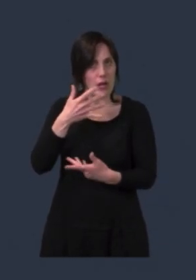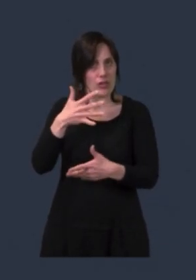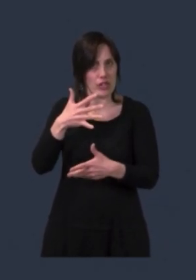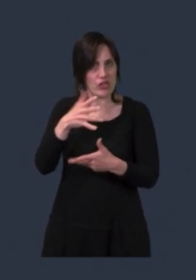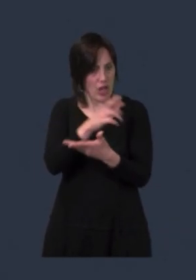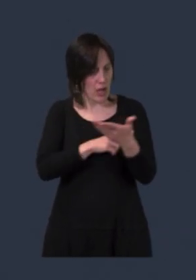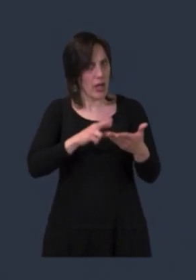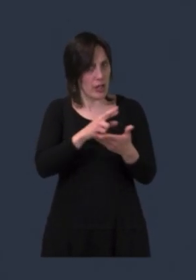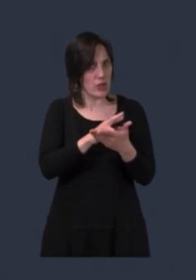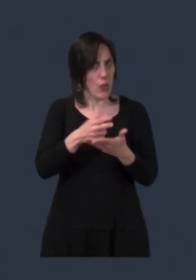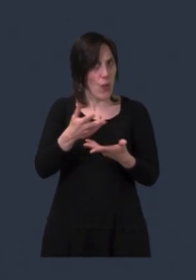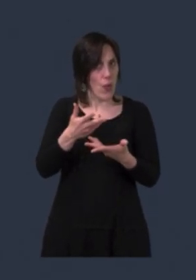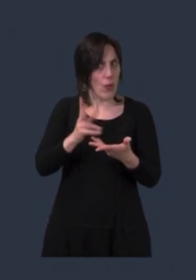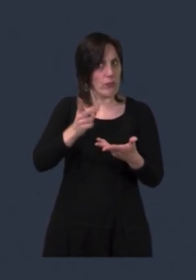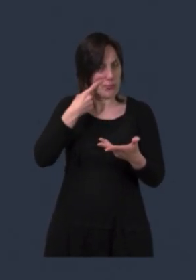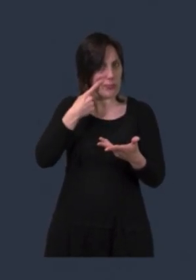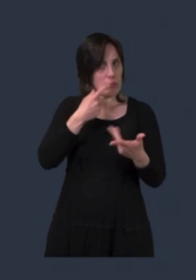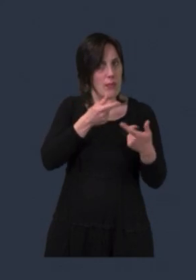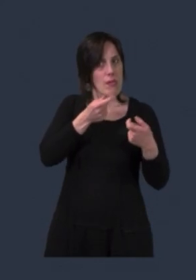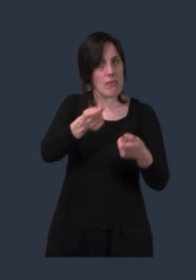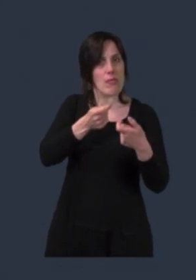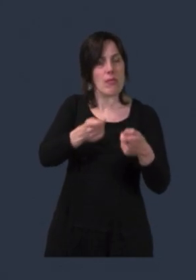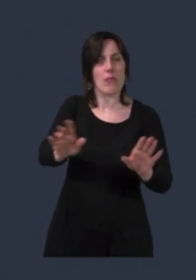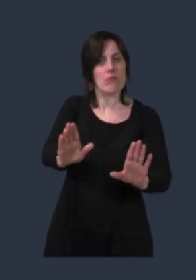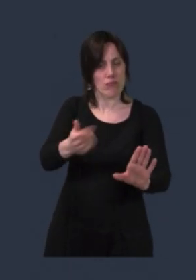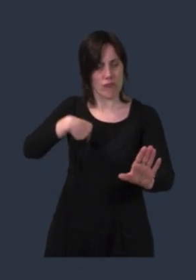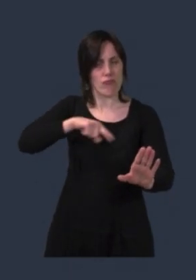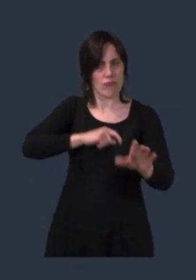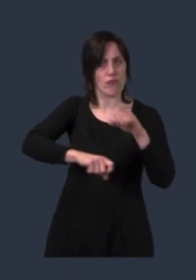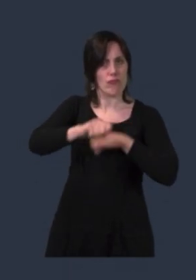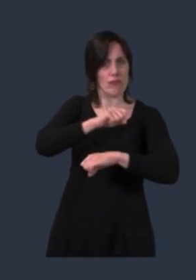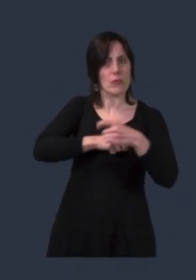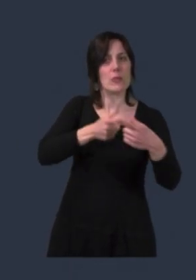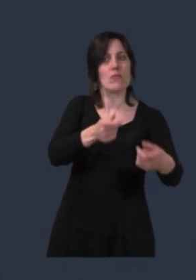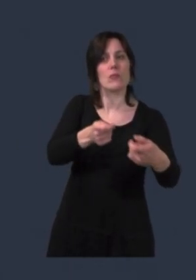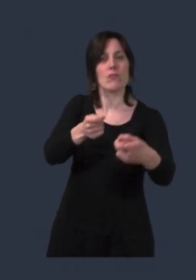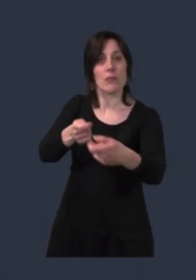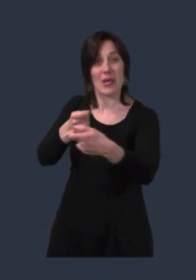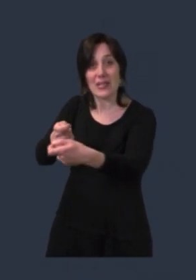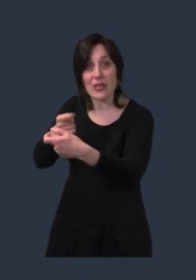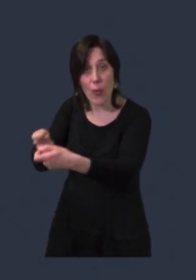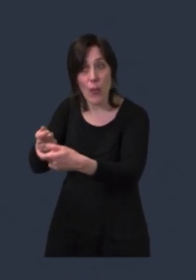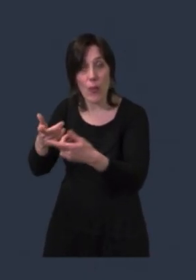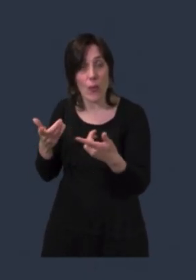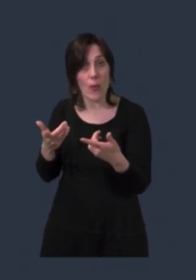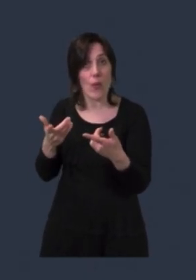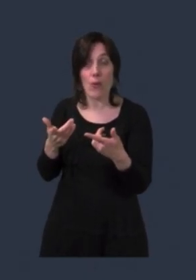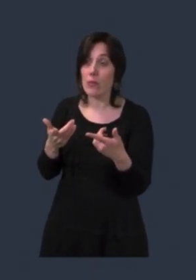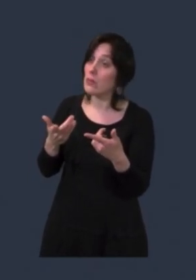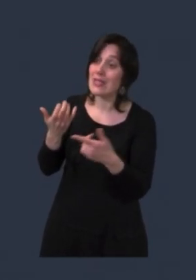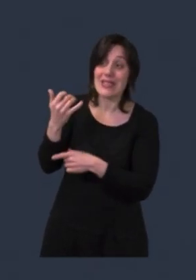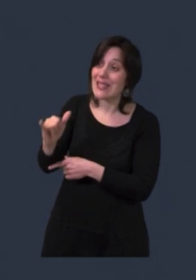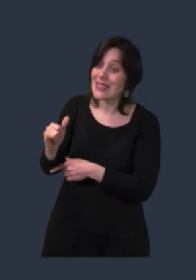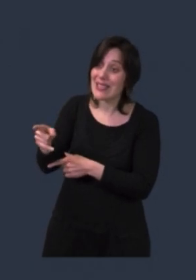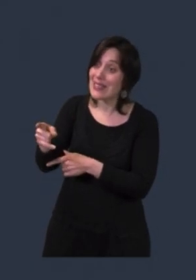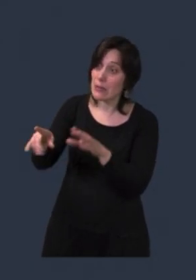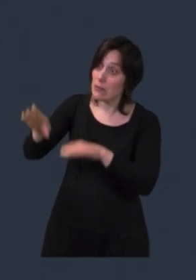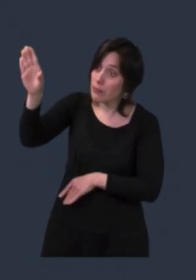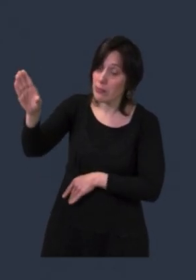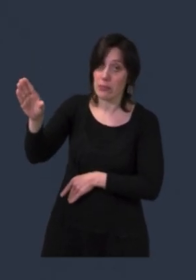de la région afin que celle-ci renonce à se saisir de cette compétence, pression allant jusqu'à la menace de ne percevoir aucune subvention